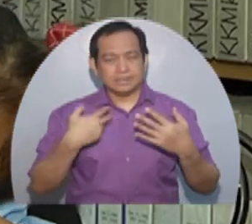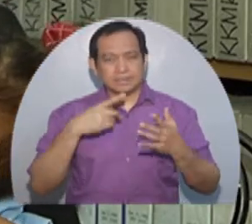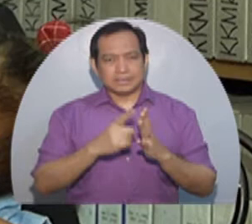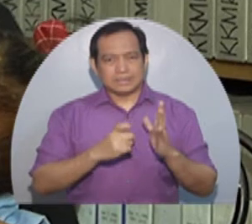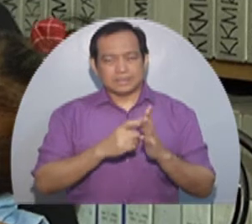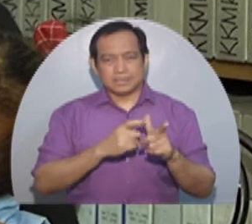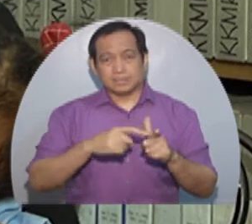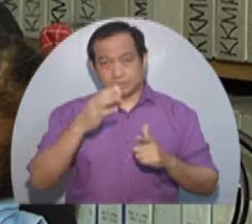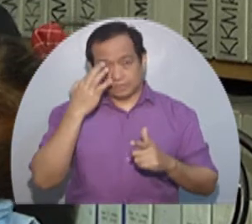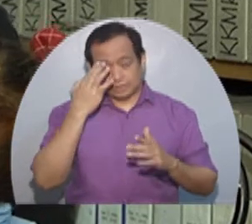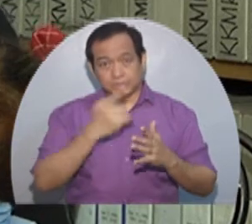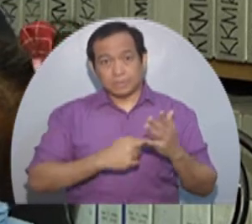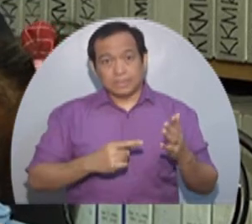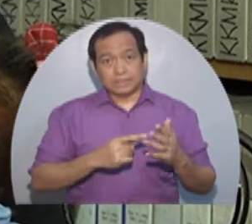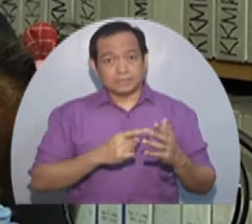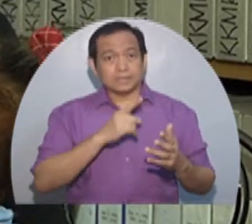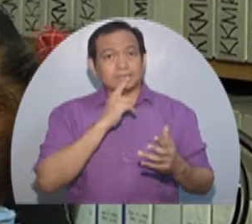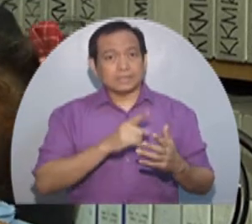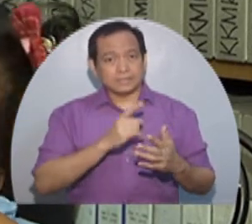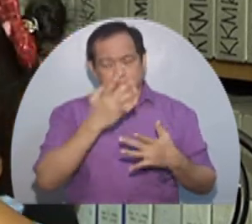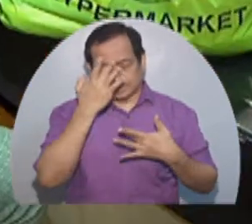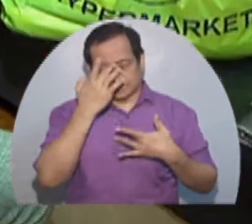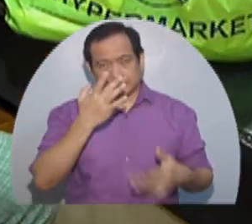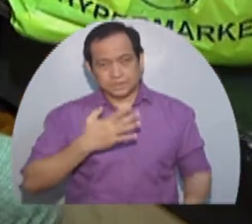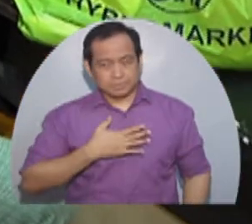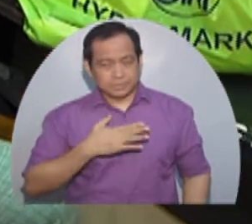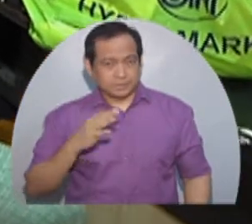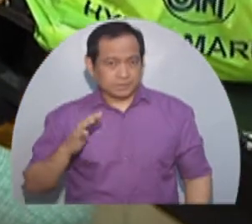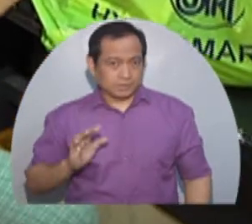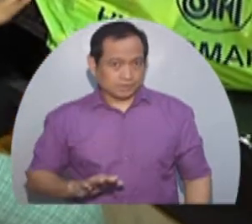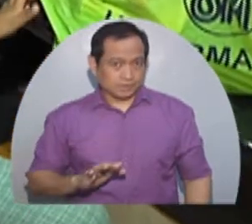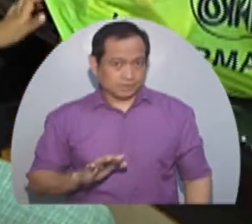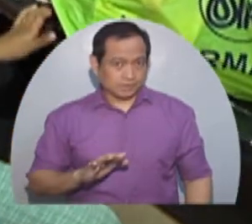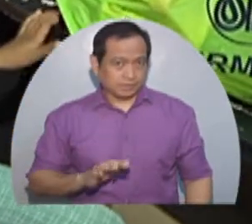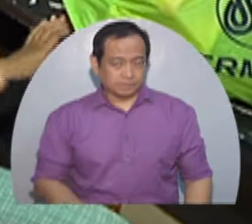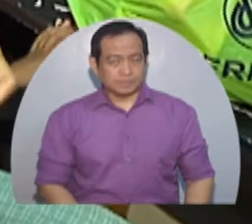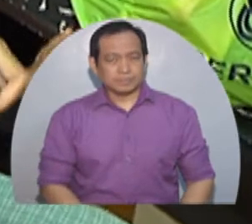siya at malaman namin kung ano po yung totoong sakit ng